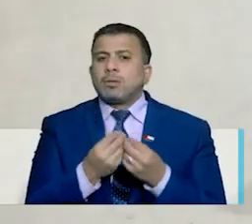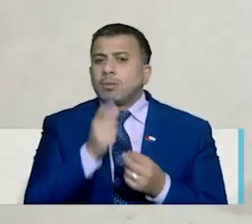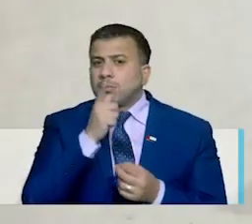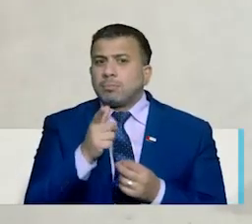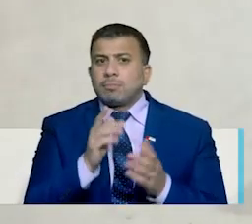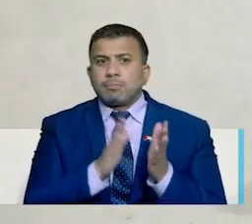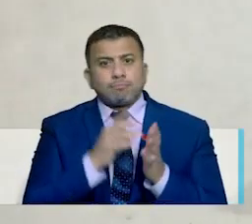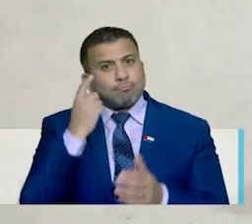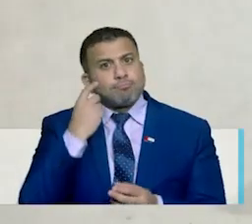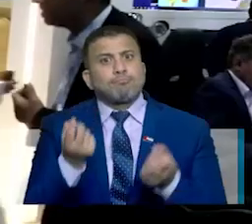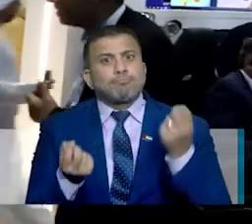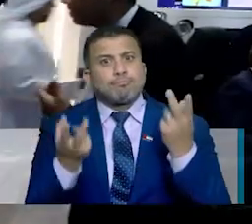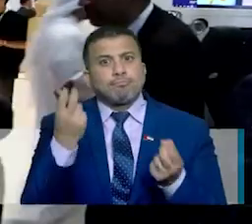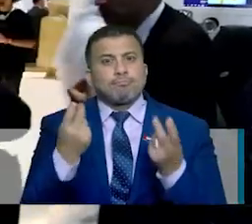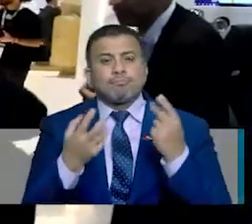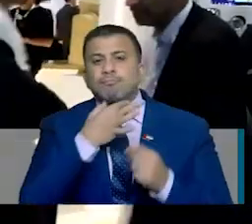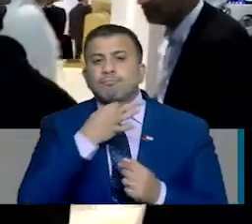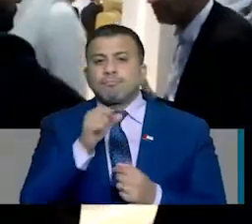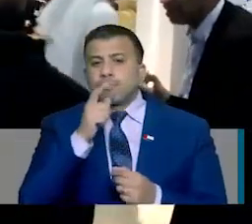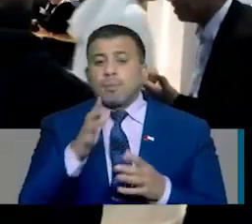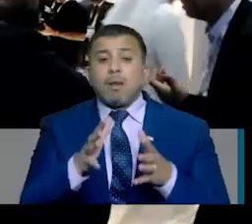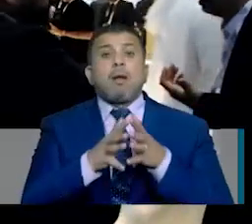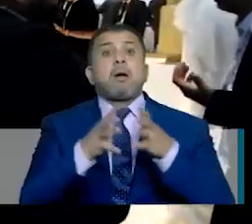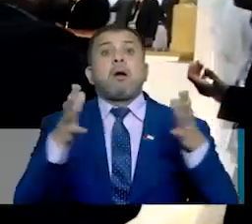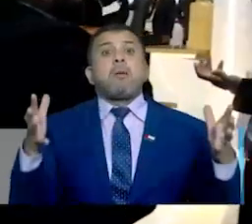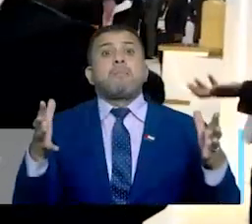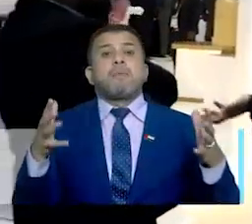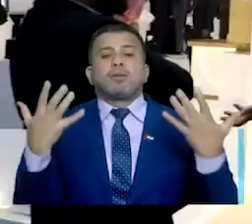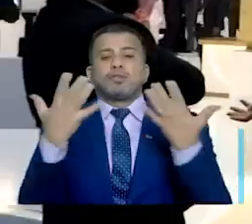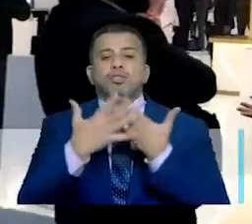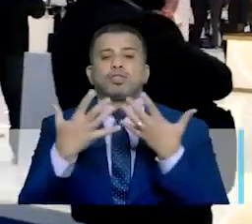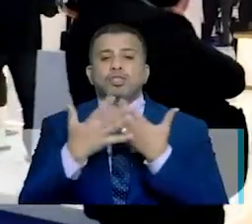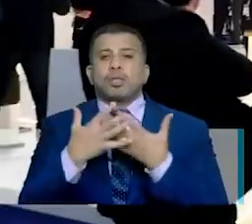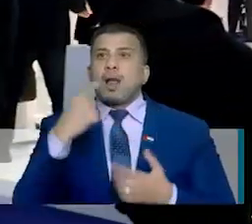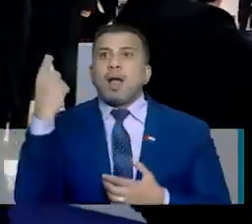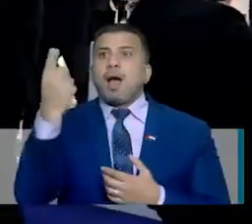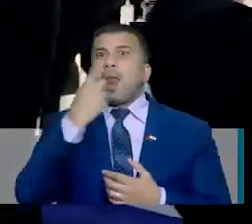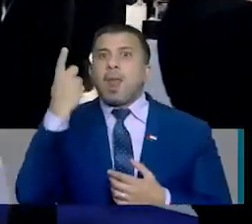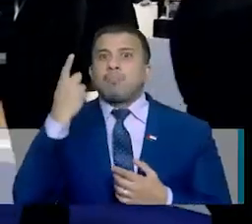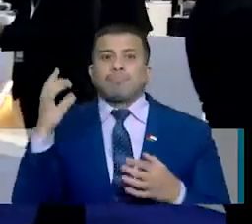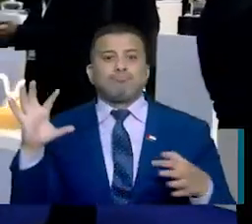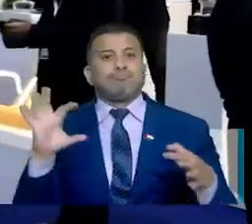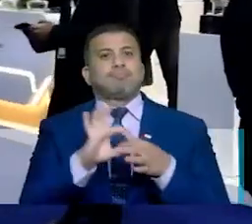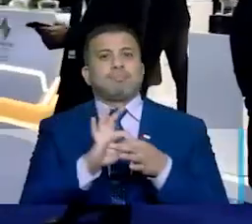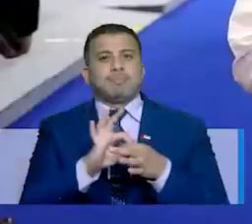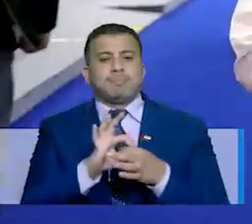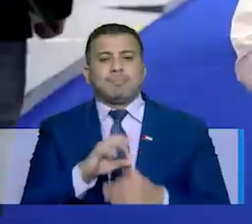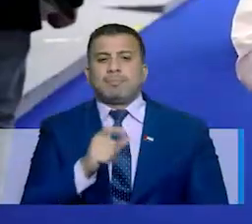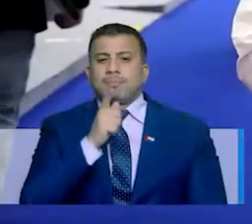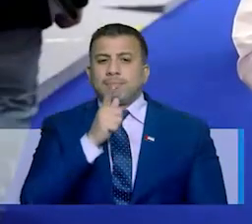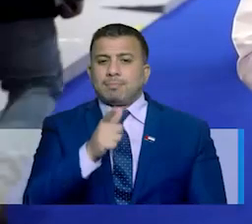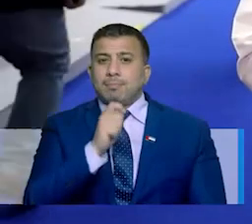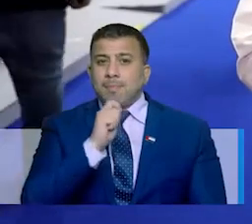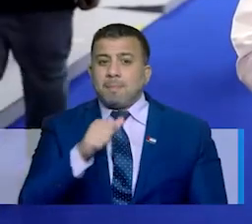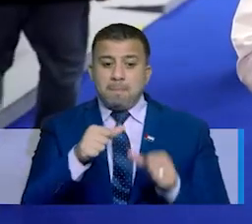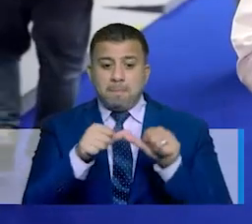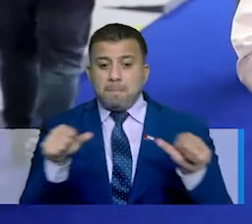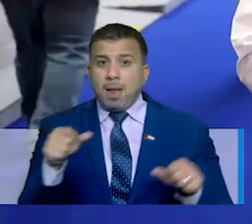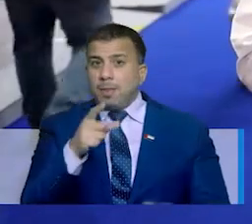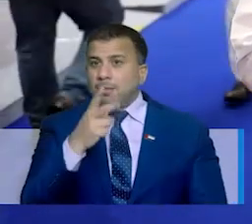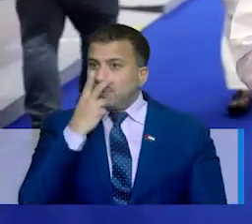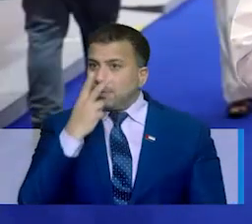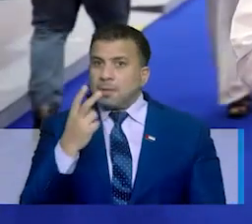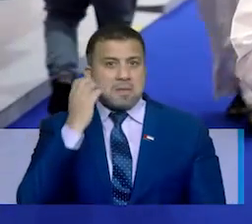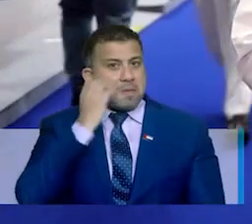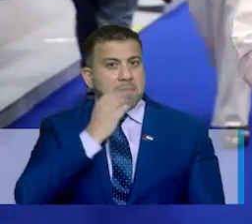لتشجيع الابتكار بين كبريات الشركات العالمية. إذن يعكس هذا المعرض تطلعات